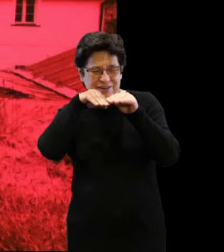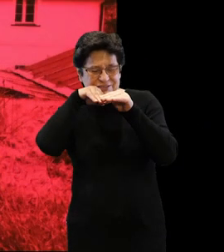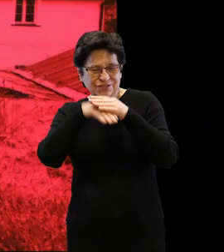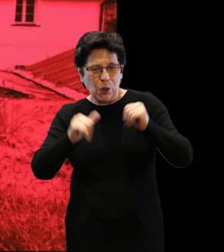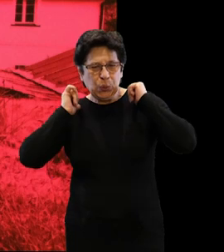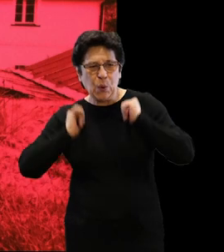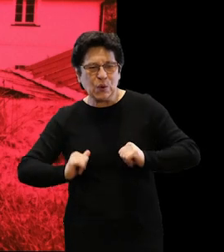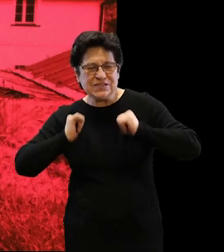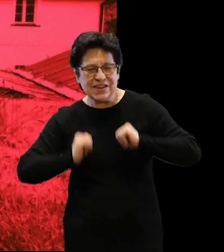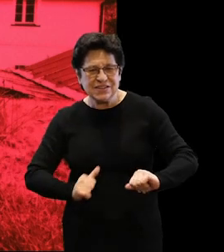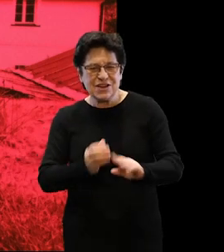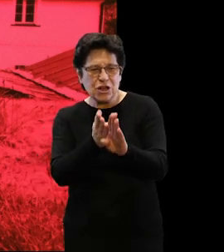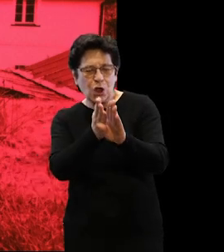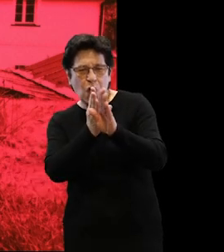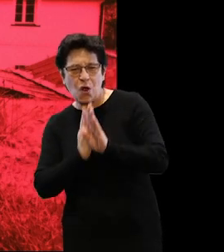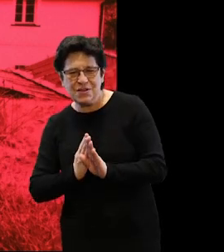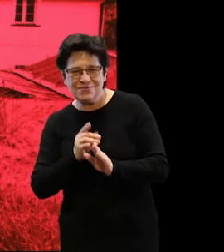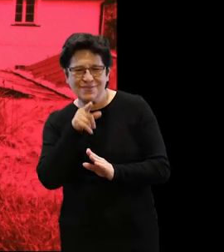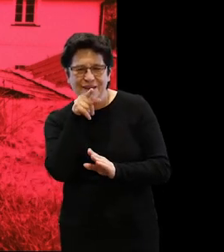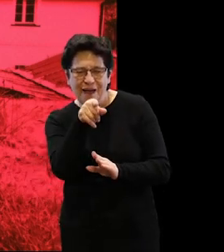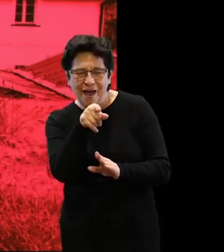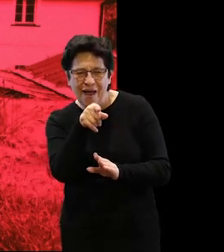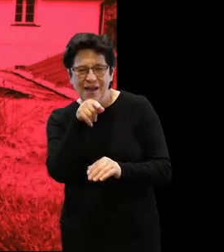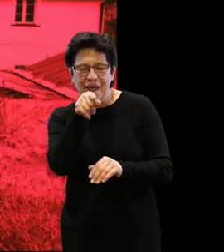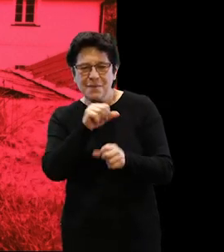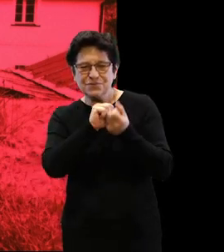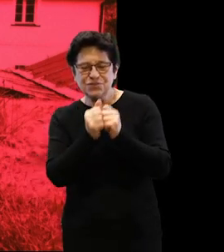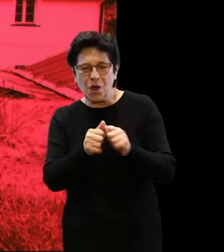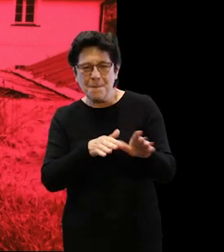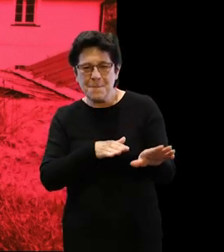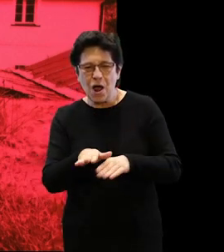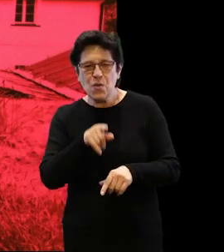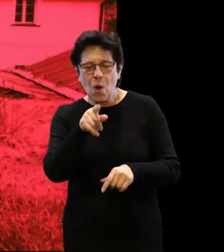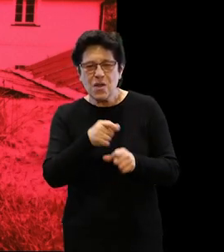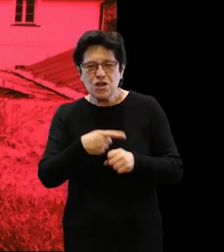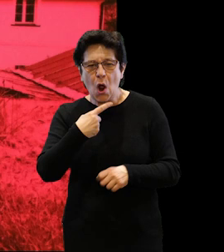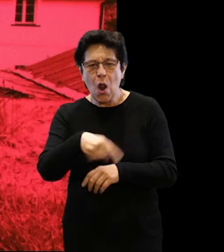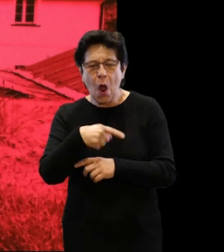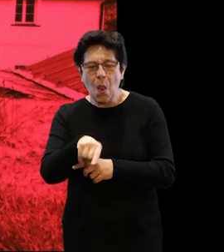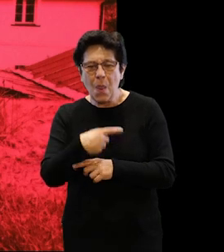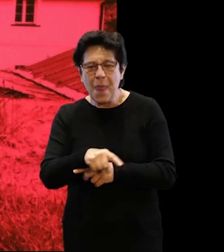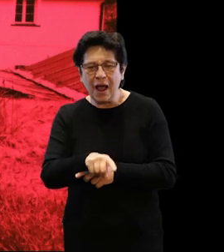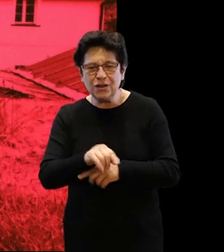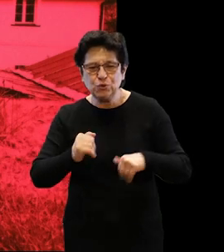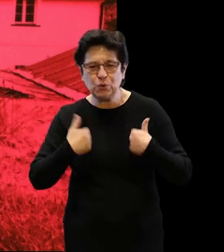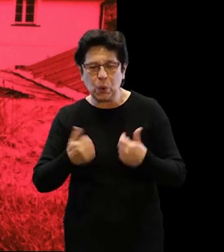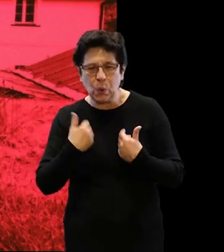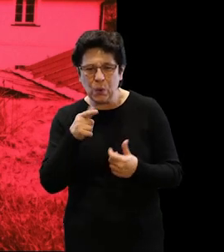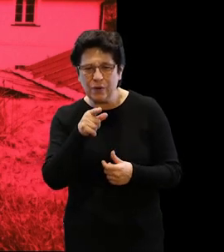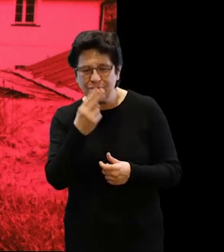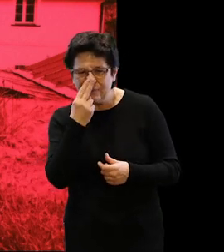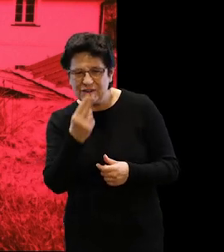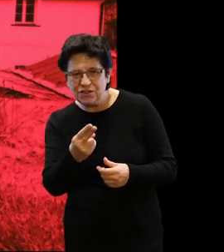turystyczne tam gdzie są po prostu miejsca tutaj mamy Lądek Zdrój No to też nie jest to daleko i tutaj też